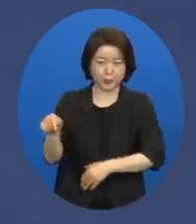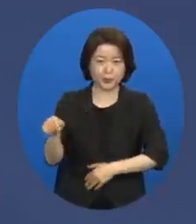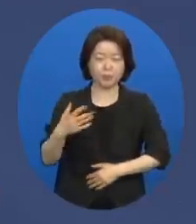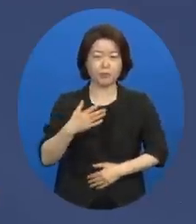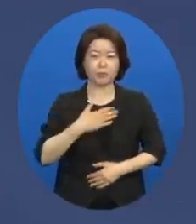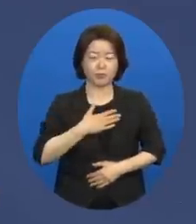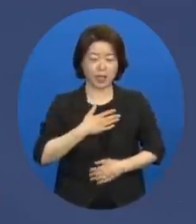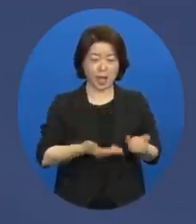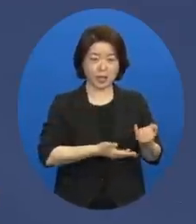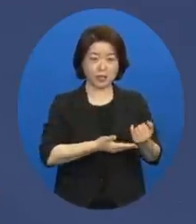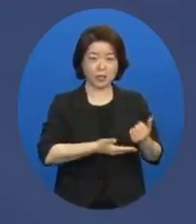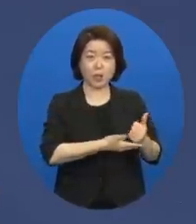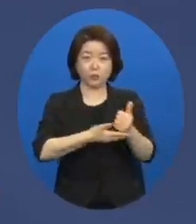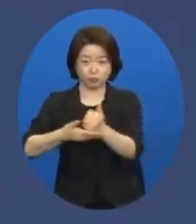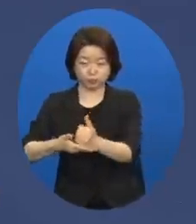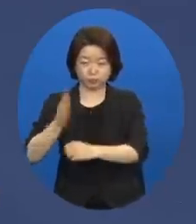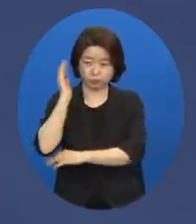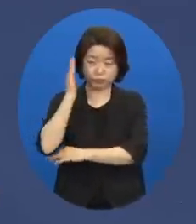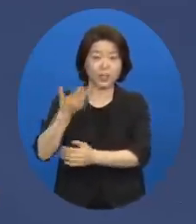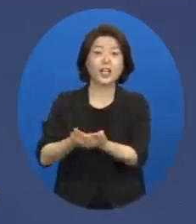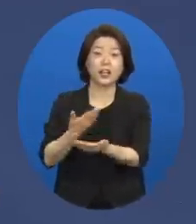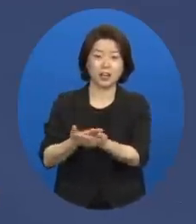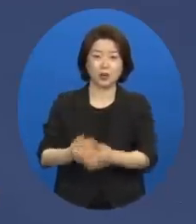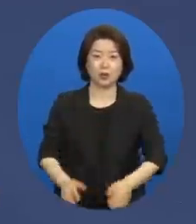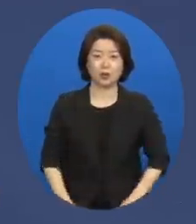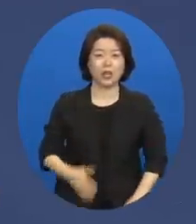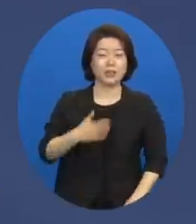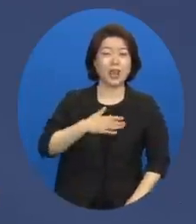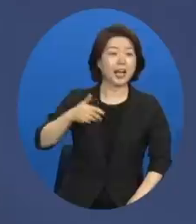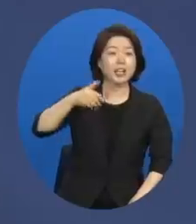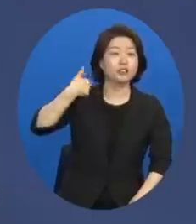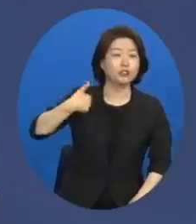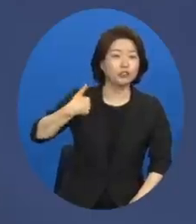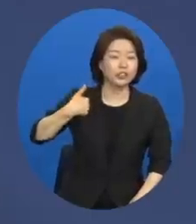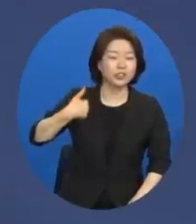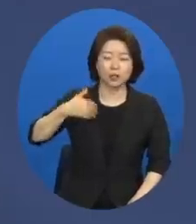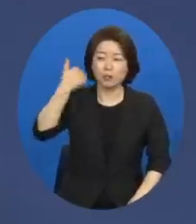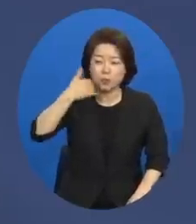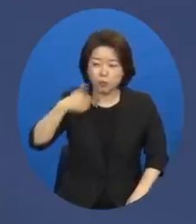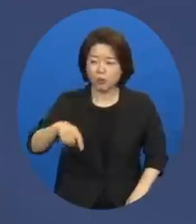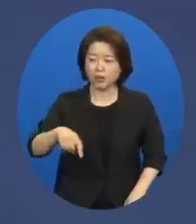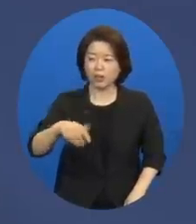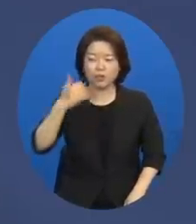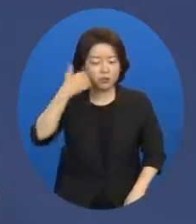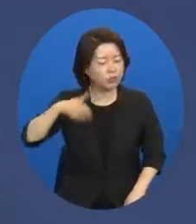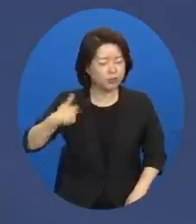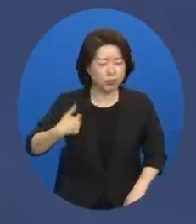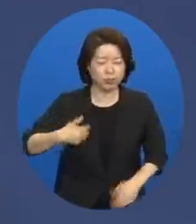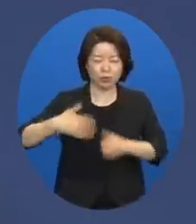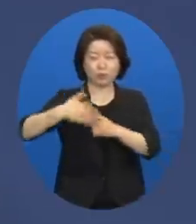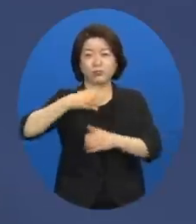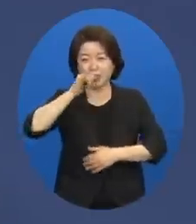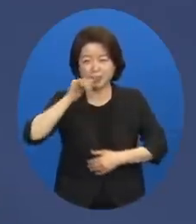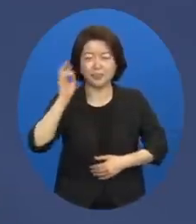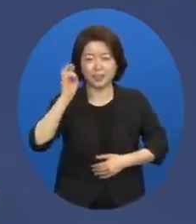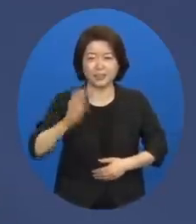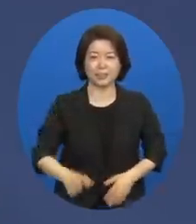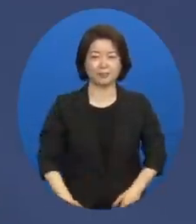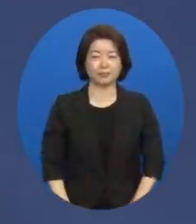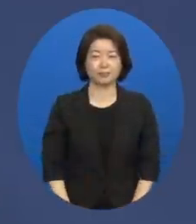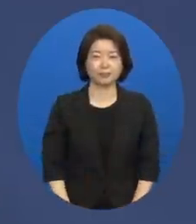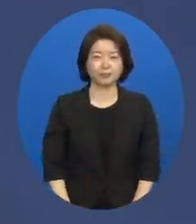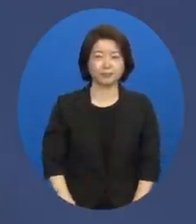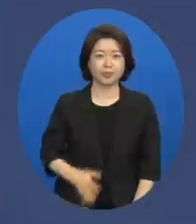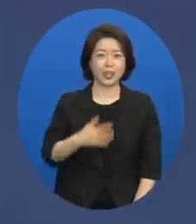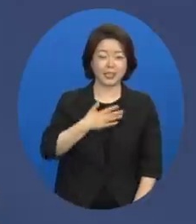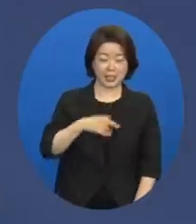특강 강사로 요청을 했습니다. 제가 누군지를 잘 모르고 그냥 부탁을 한 거죠. 그래서 제가 했는데